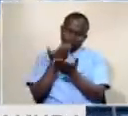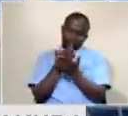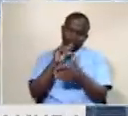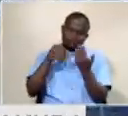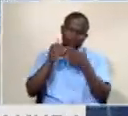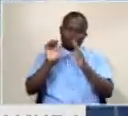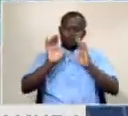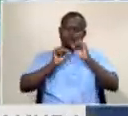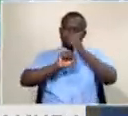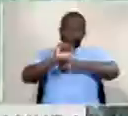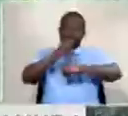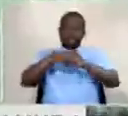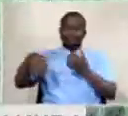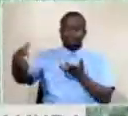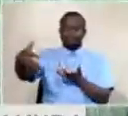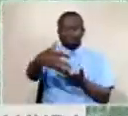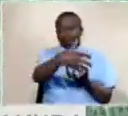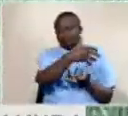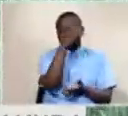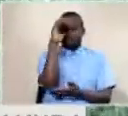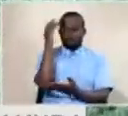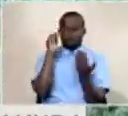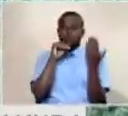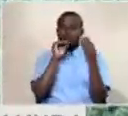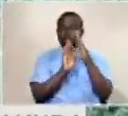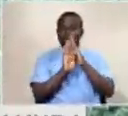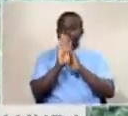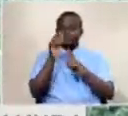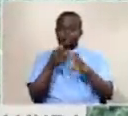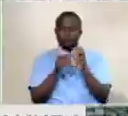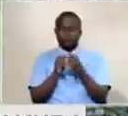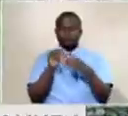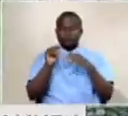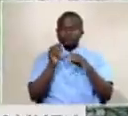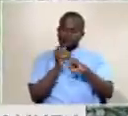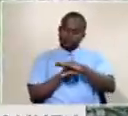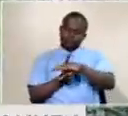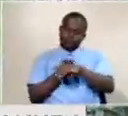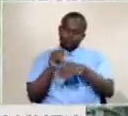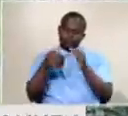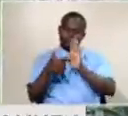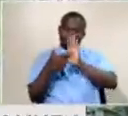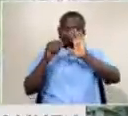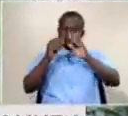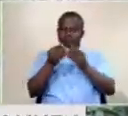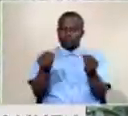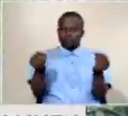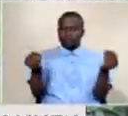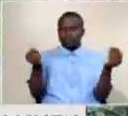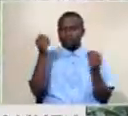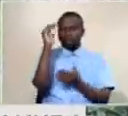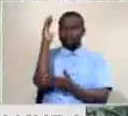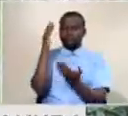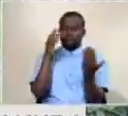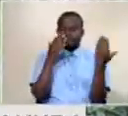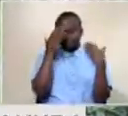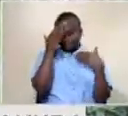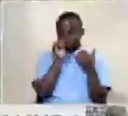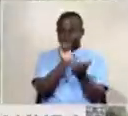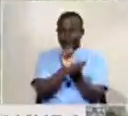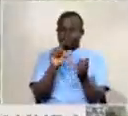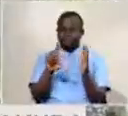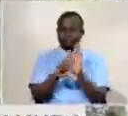abaturage kwirinda ibikorwa byo gusarura amashyamba yabo atarakura ndetse bukanihanangiriza abagaragaraho kwangiza amashyamba ya leta kuko